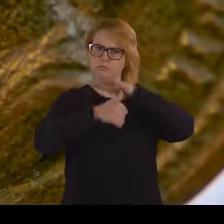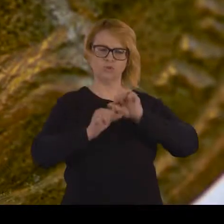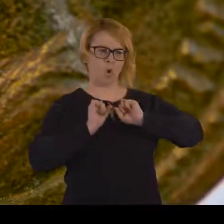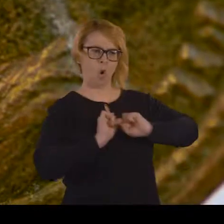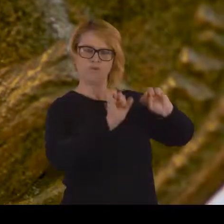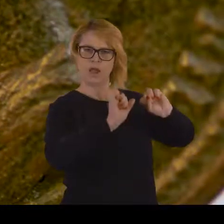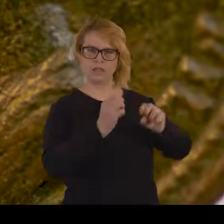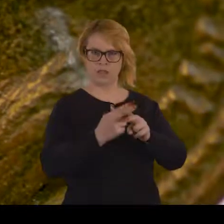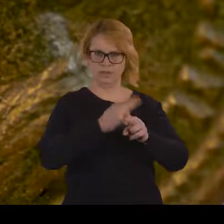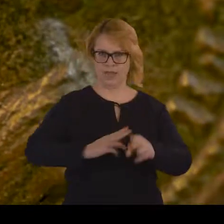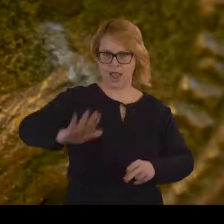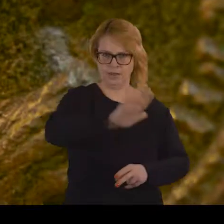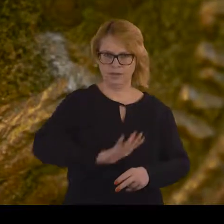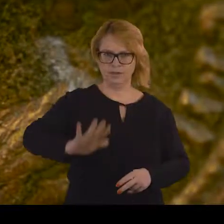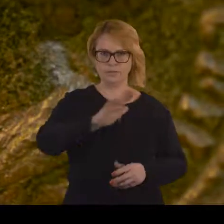krajiny.